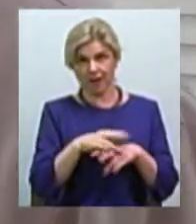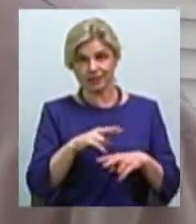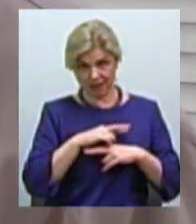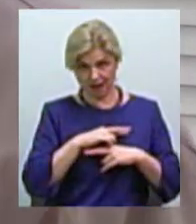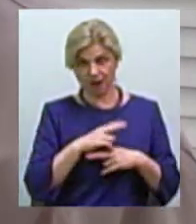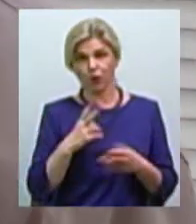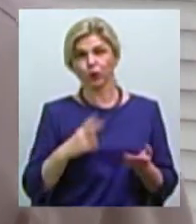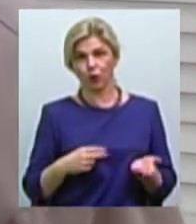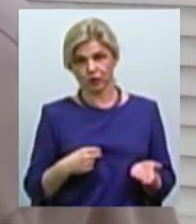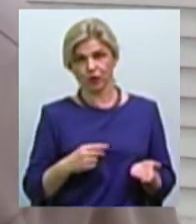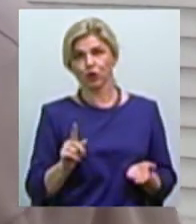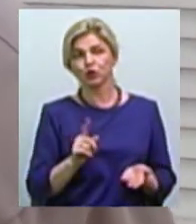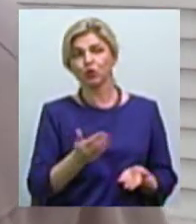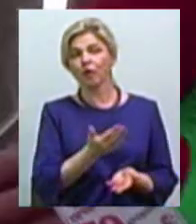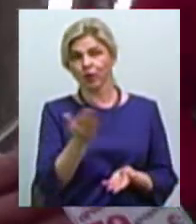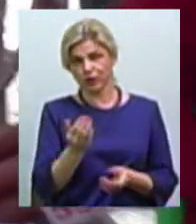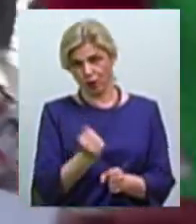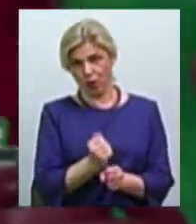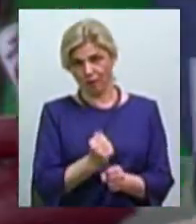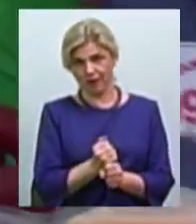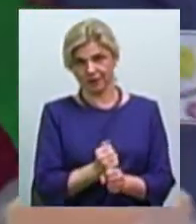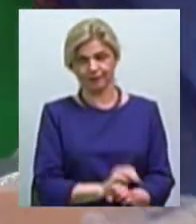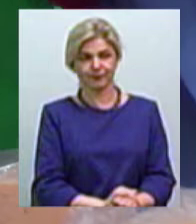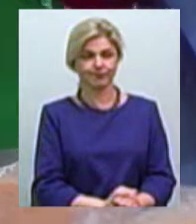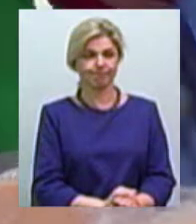Доця, що вони роблять?